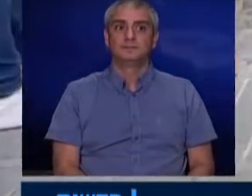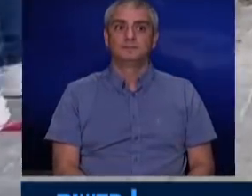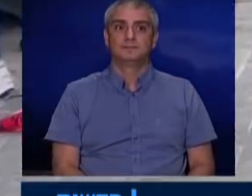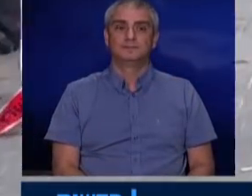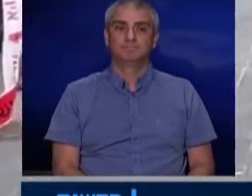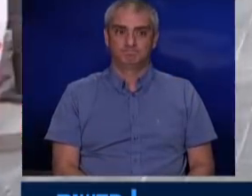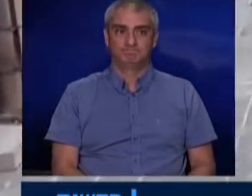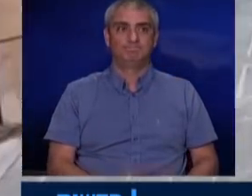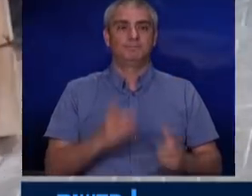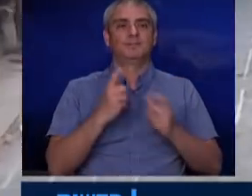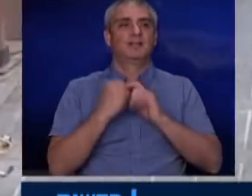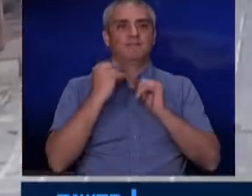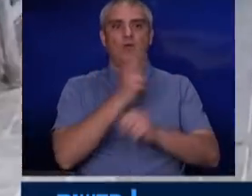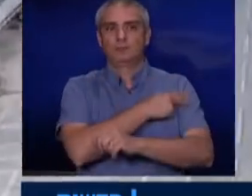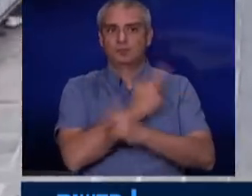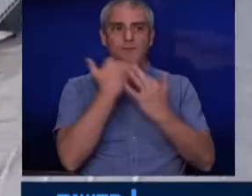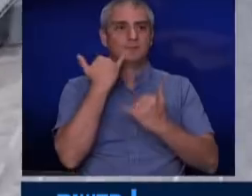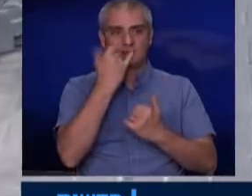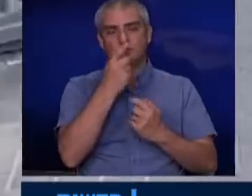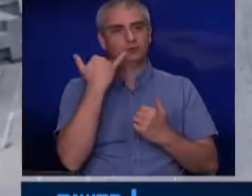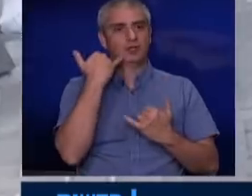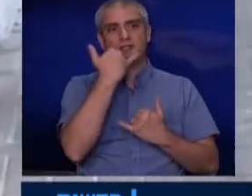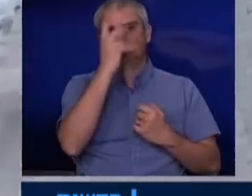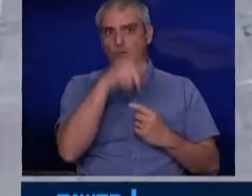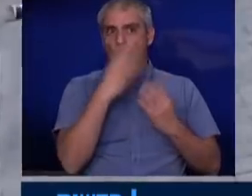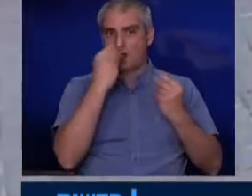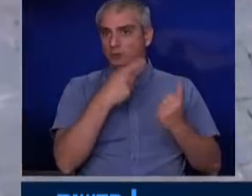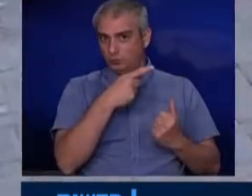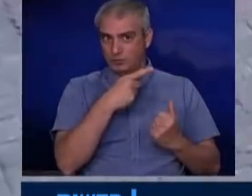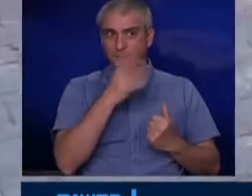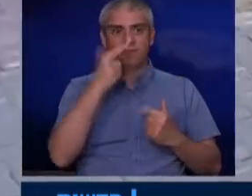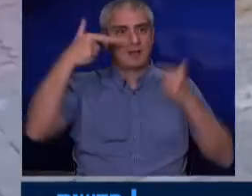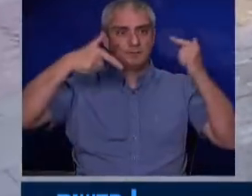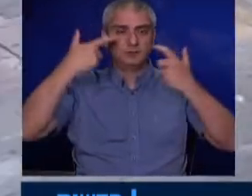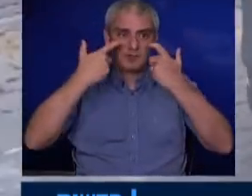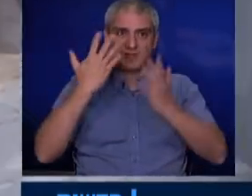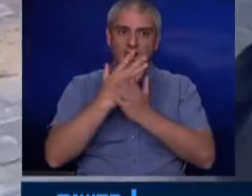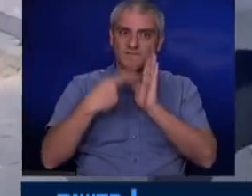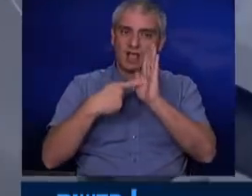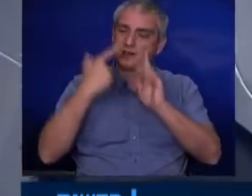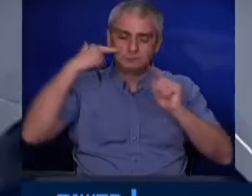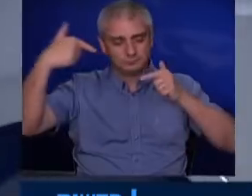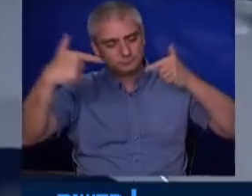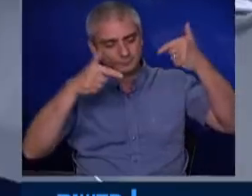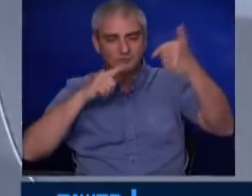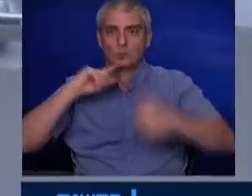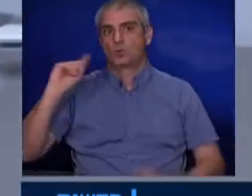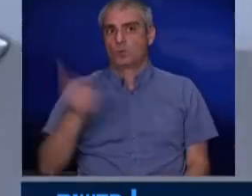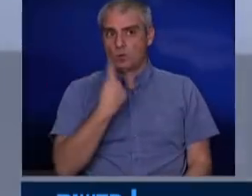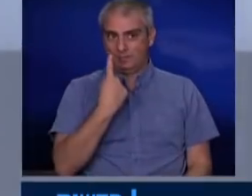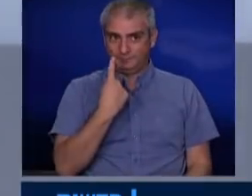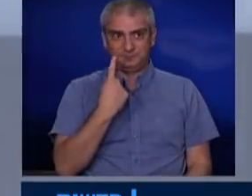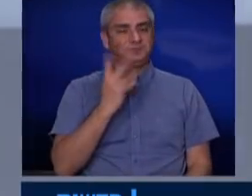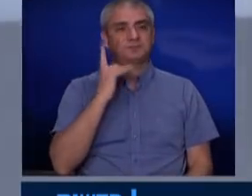החברה העבירו למשטרה את מספרי הטלפון שמהם התקשרו החשודים, גם מצלמות אבטחה תיעדו אותם כמעט מכל כיוון אפשרי, אך